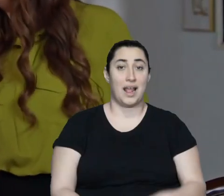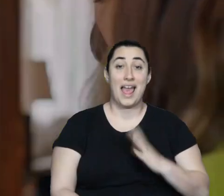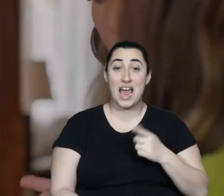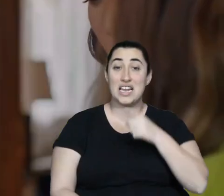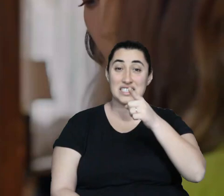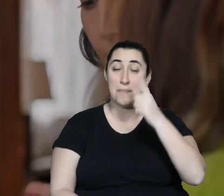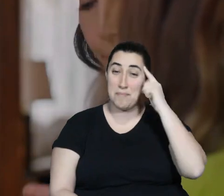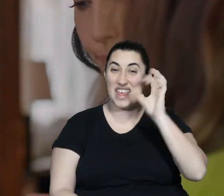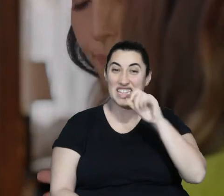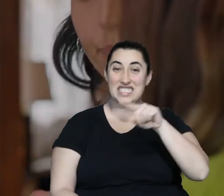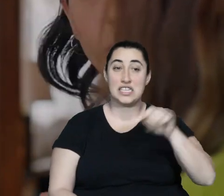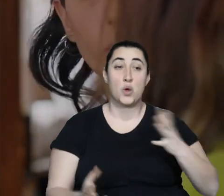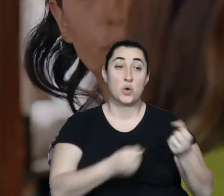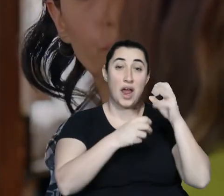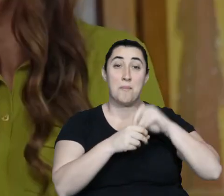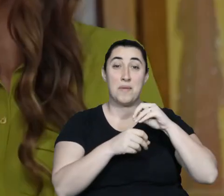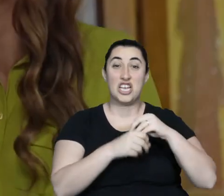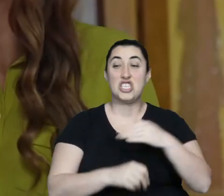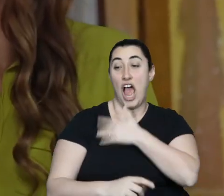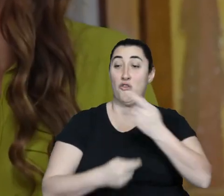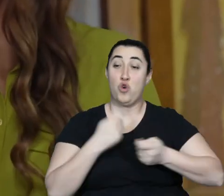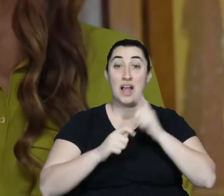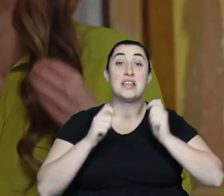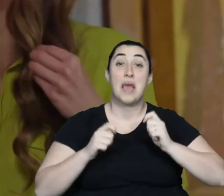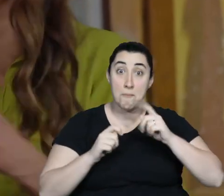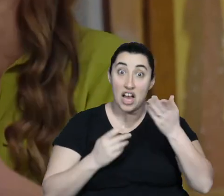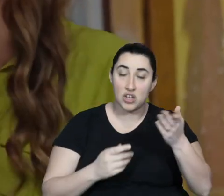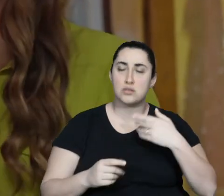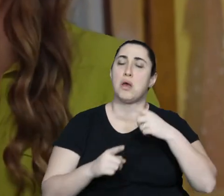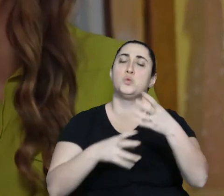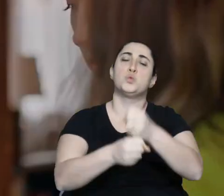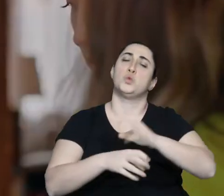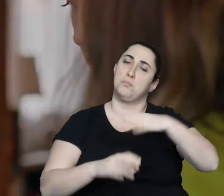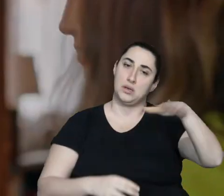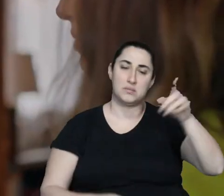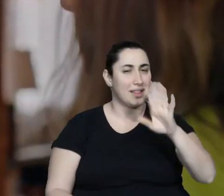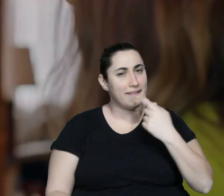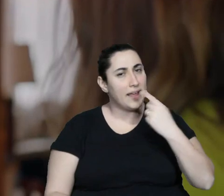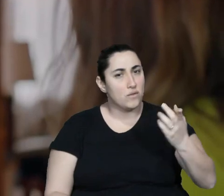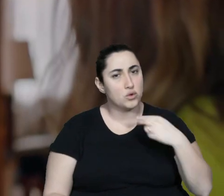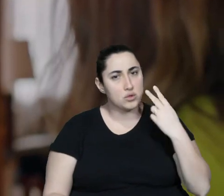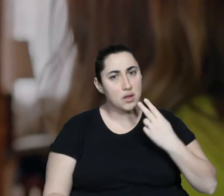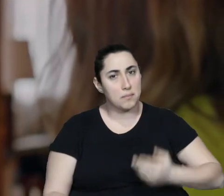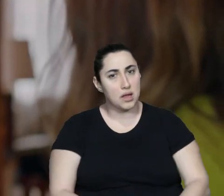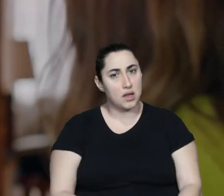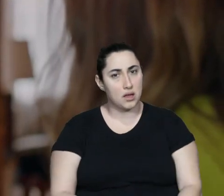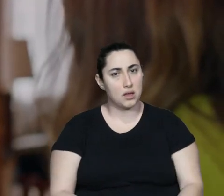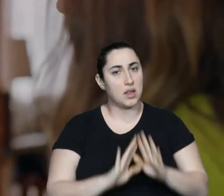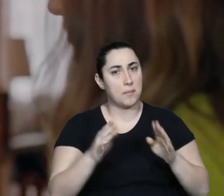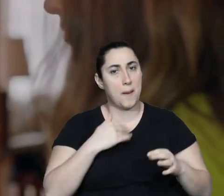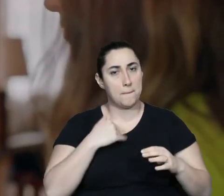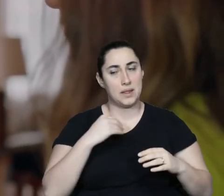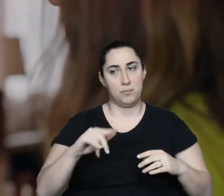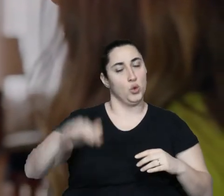Eğer sen o beyinsizleri savunmak için avukattan soyunacak kadar aptalsan ben seni tutmayayım Gökçe. Sen ne diyorsun abla? Tamam benim